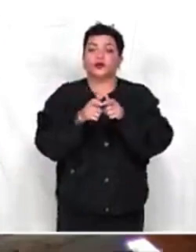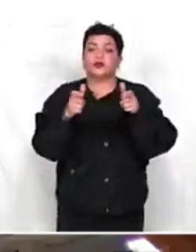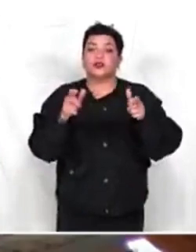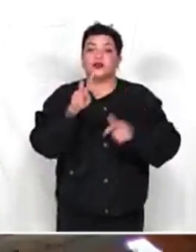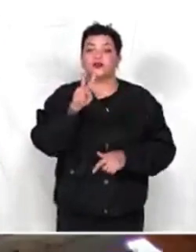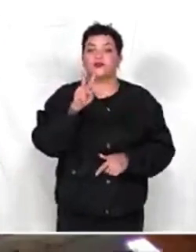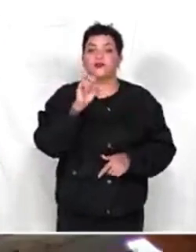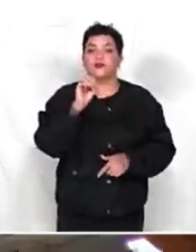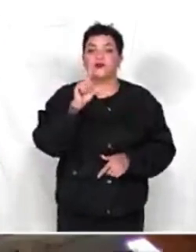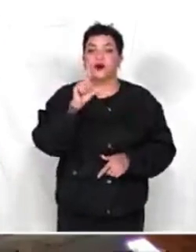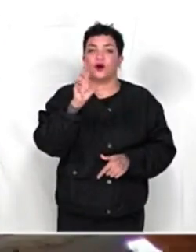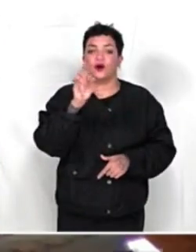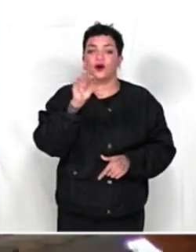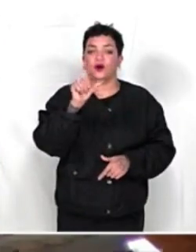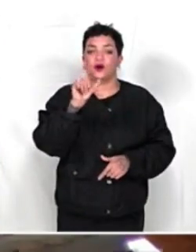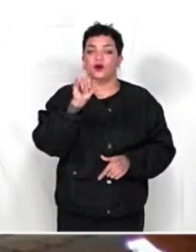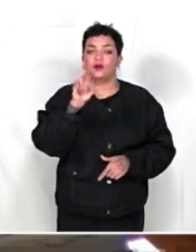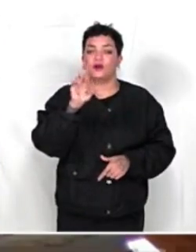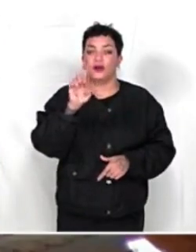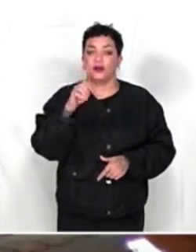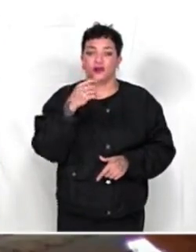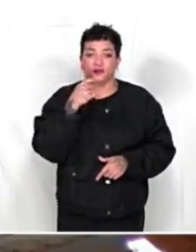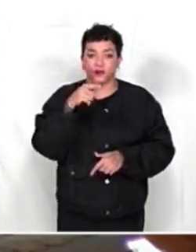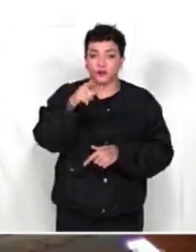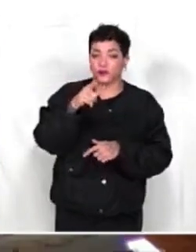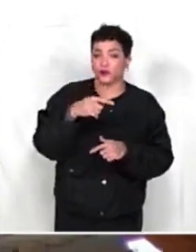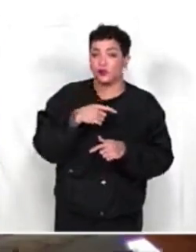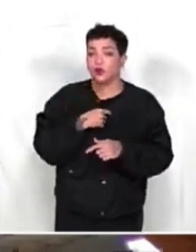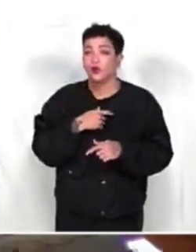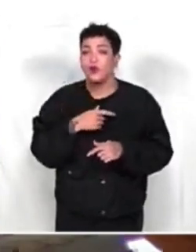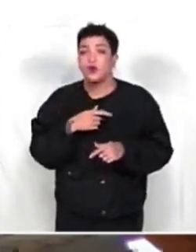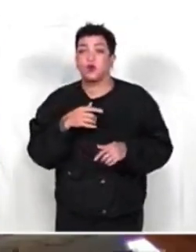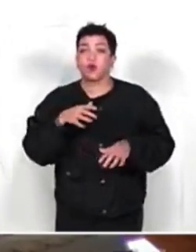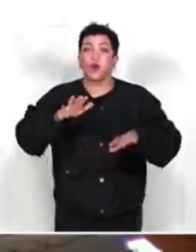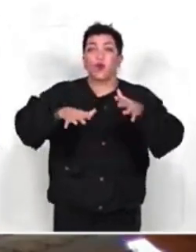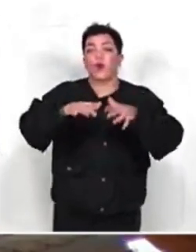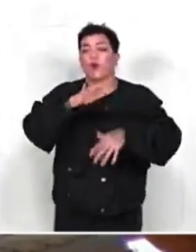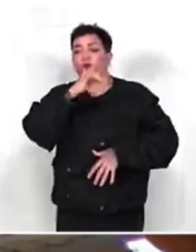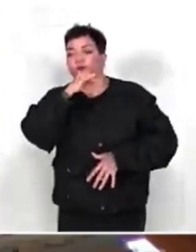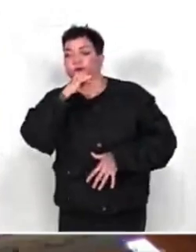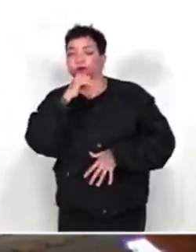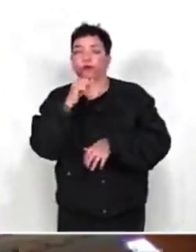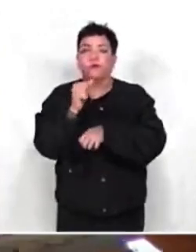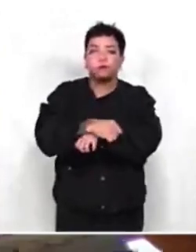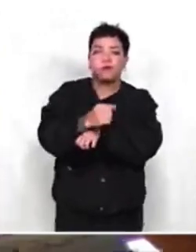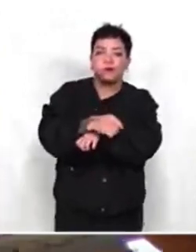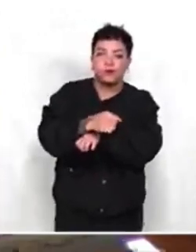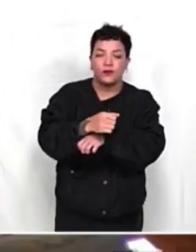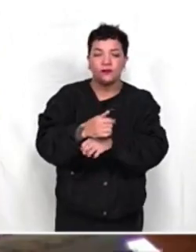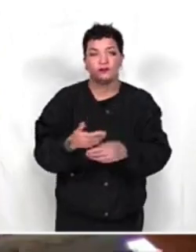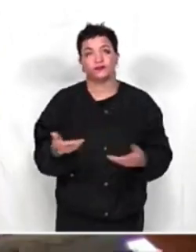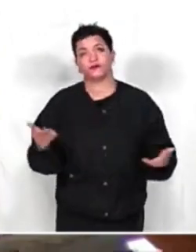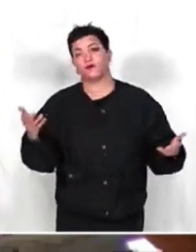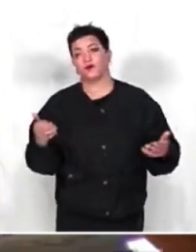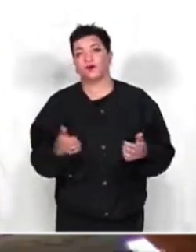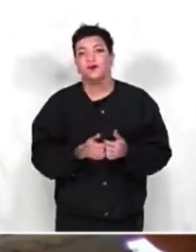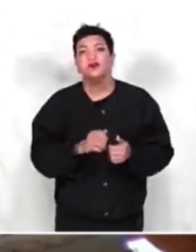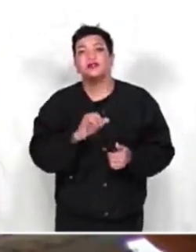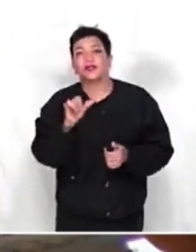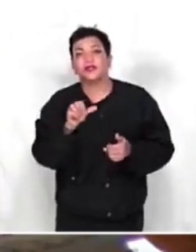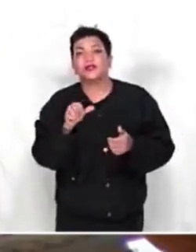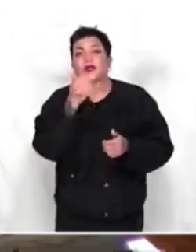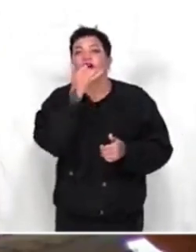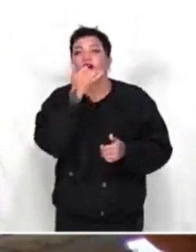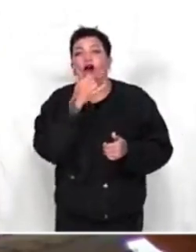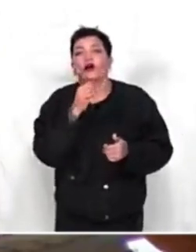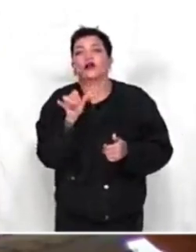Négligence, incompétence, je ne sais pas, je pose la question. En tout cas, la question que je vous pose, c'est qui va payer vos erreurs?